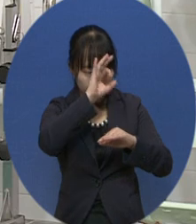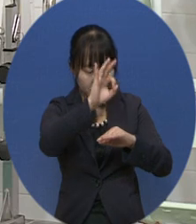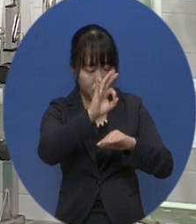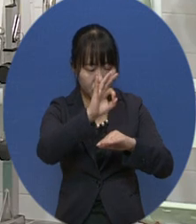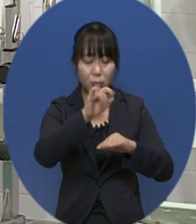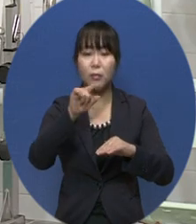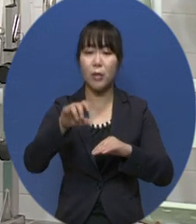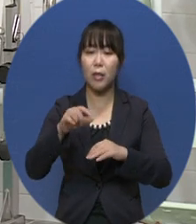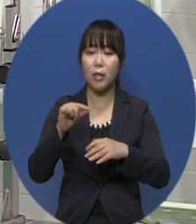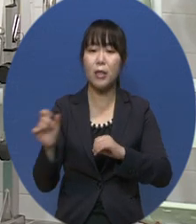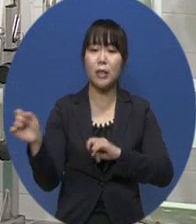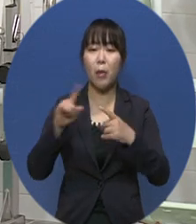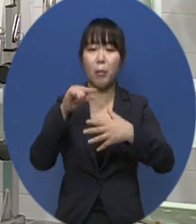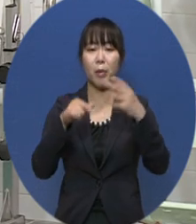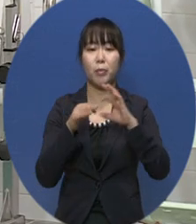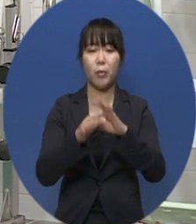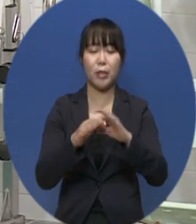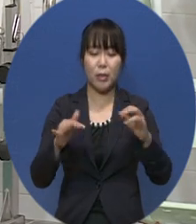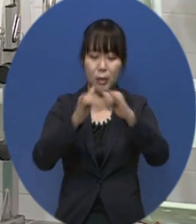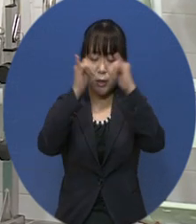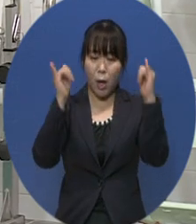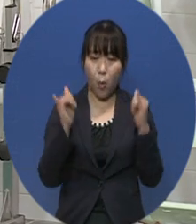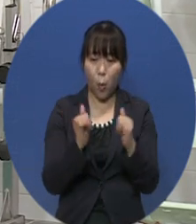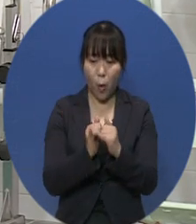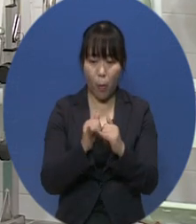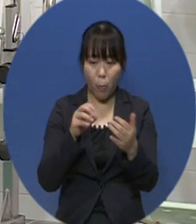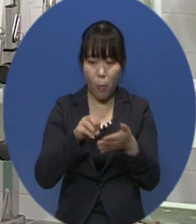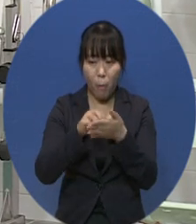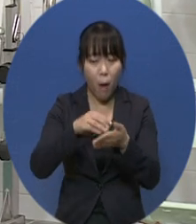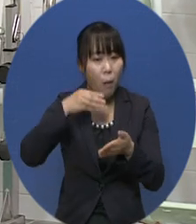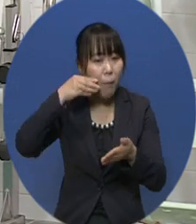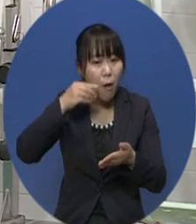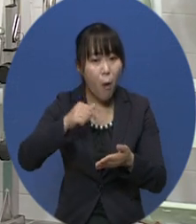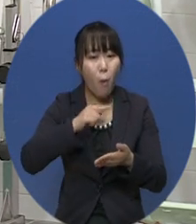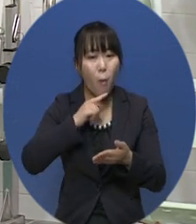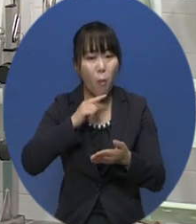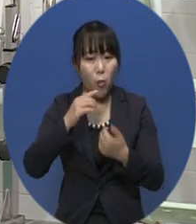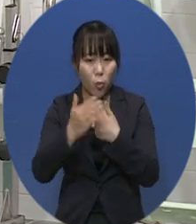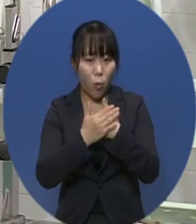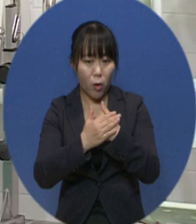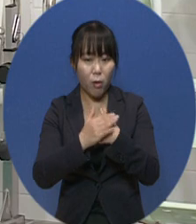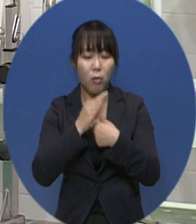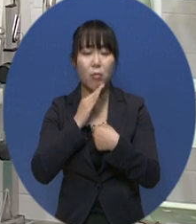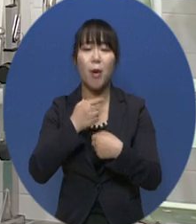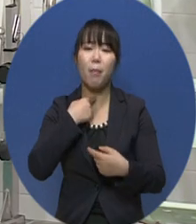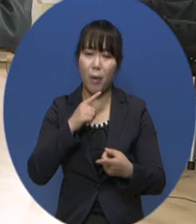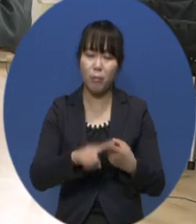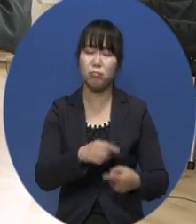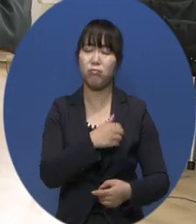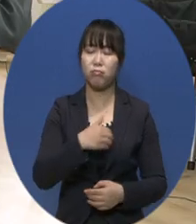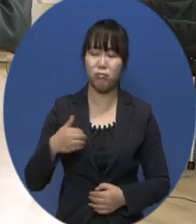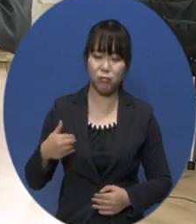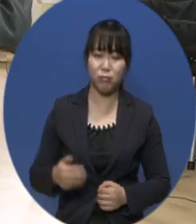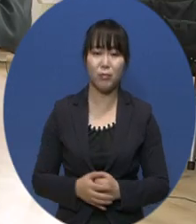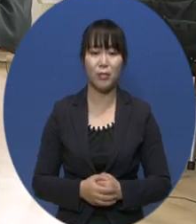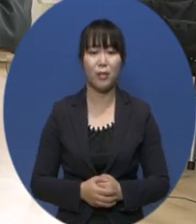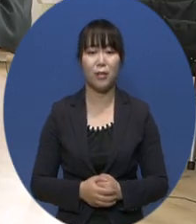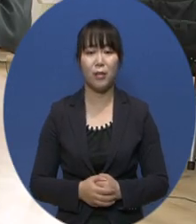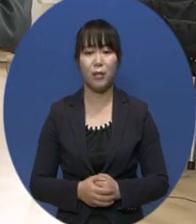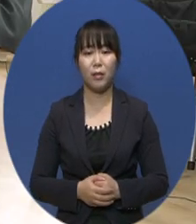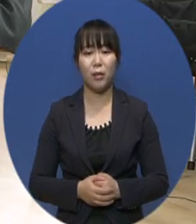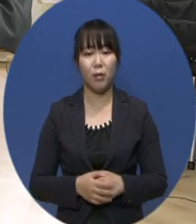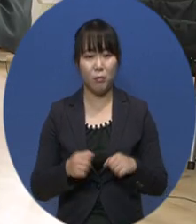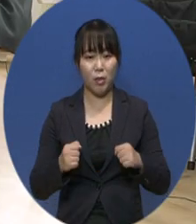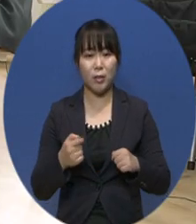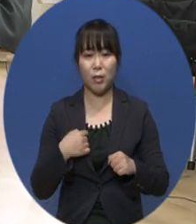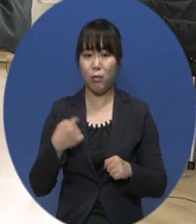이 재활 프로그램을 통해서 사회에 적응하고 사회에 네. 진출하는 걸 해주니까 네. 만족도가 높은 거예요. 네. 네. 여기 국립재활원 와 있는데